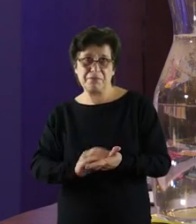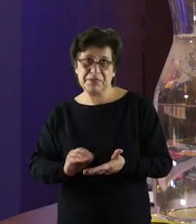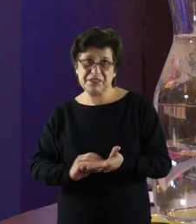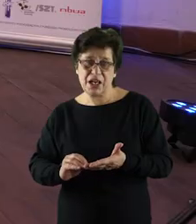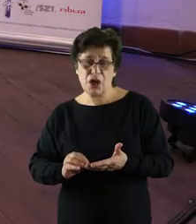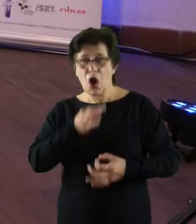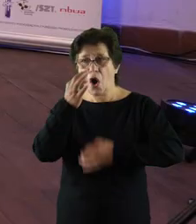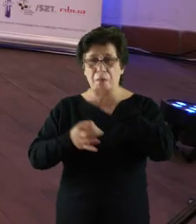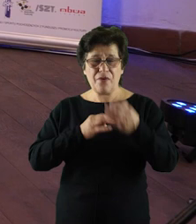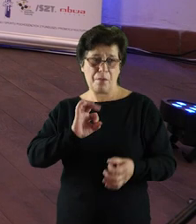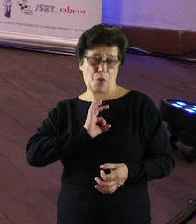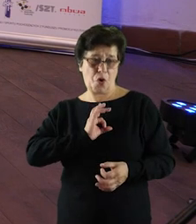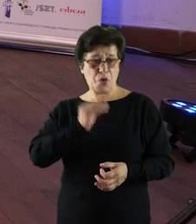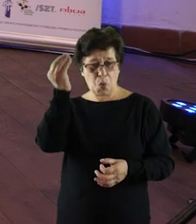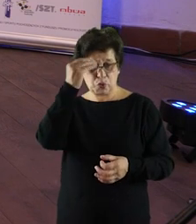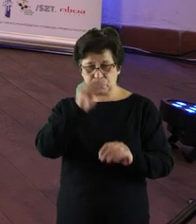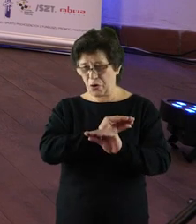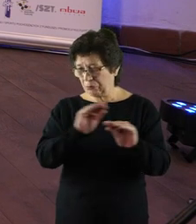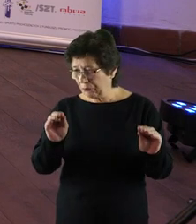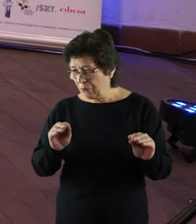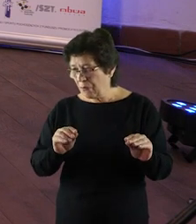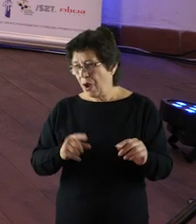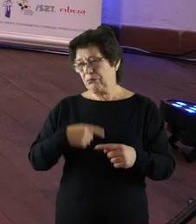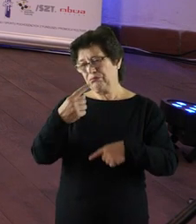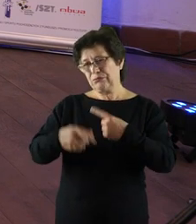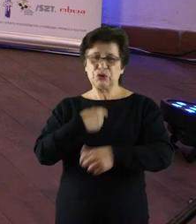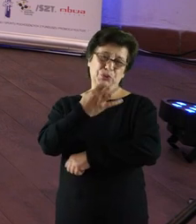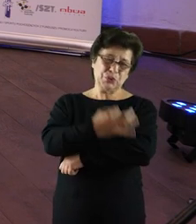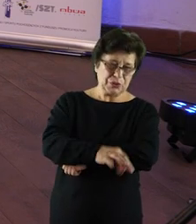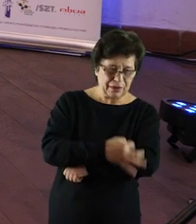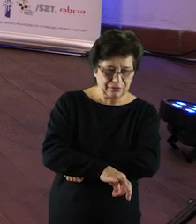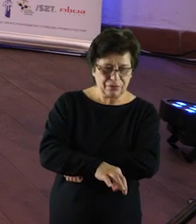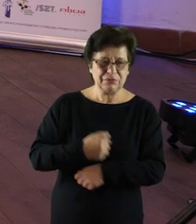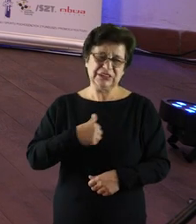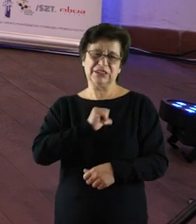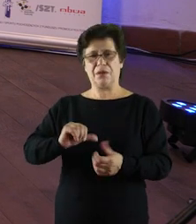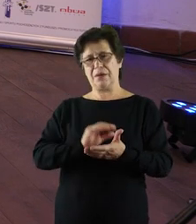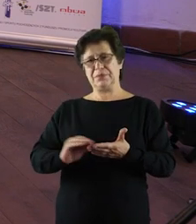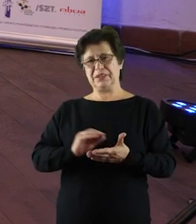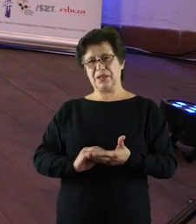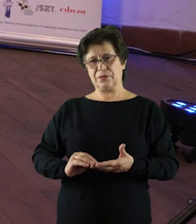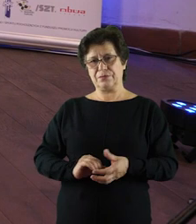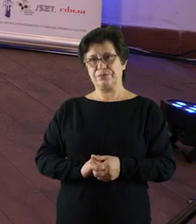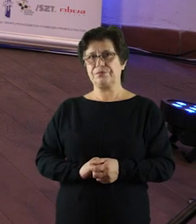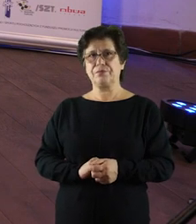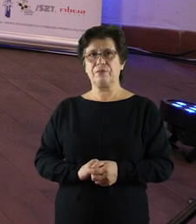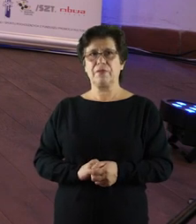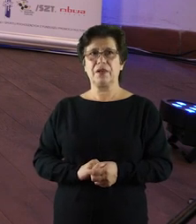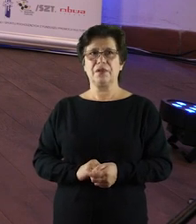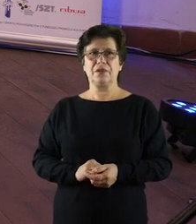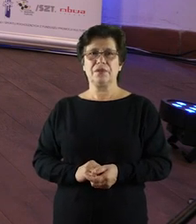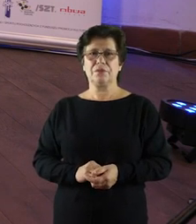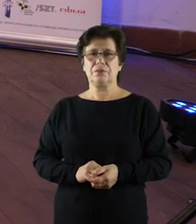długie lata studentom. Dziękuję ci, piękne pytanie. I jeśli jeszcze jakieś